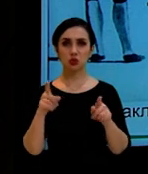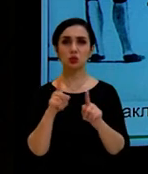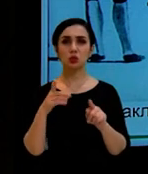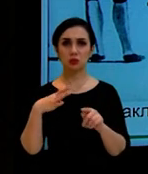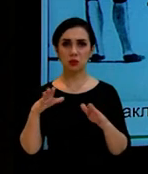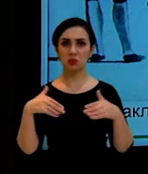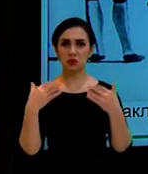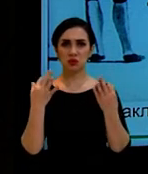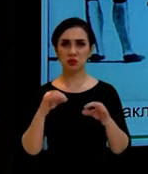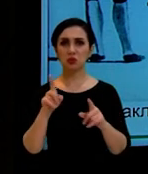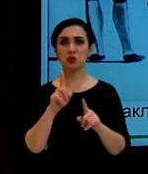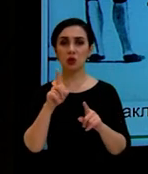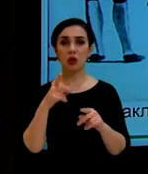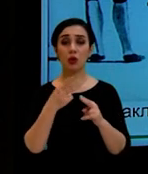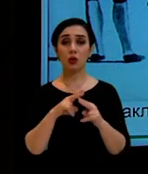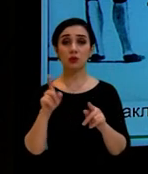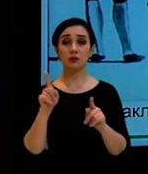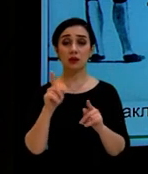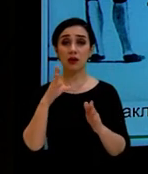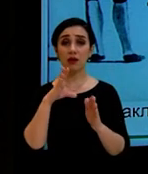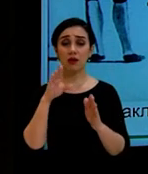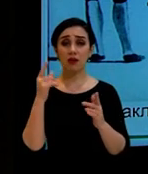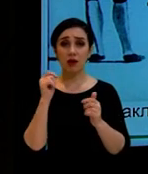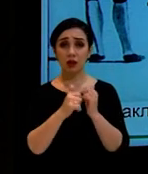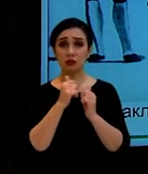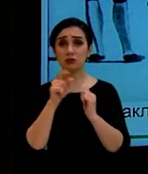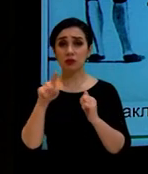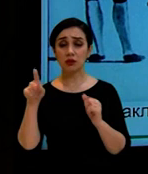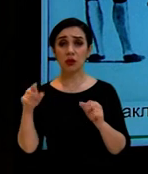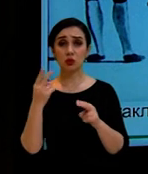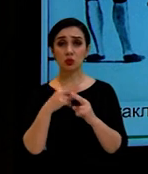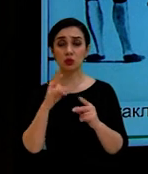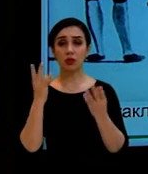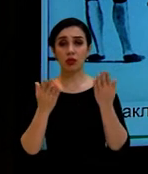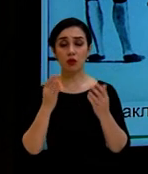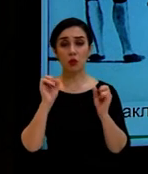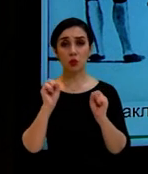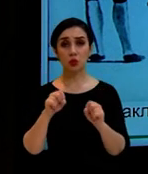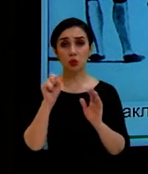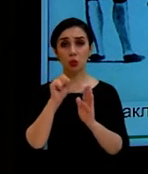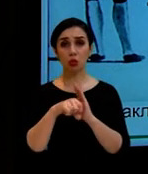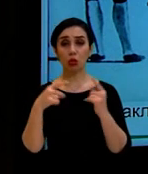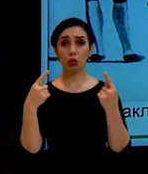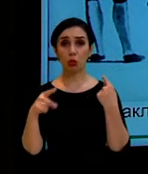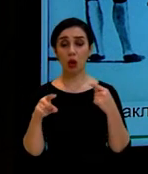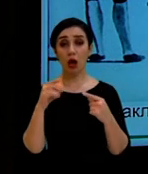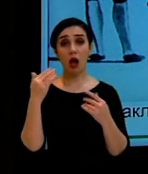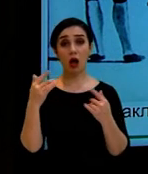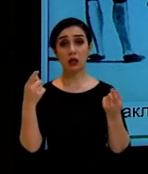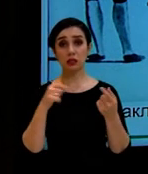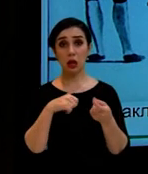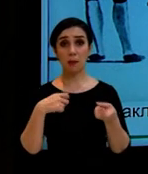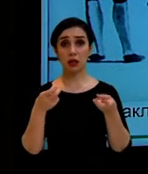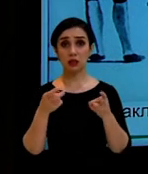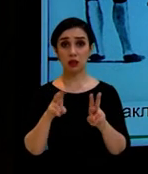таким манером каждый человек и даже не из храбрых может наверняка убить другого а сам останется